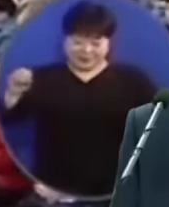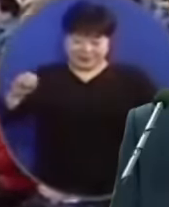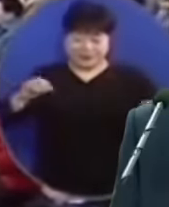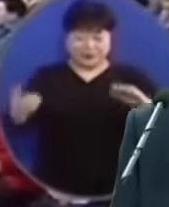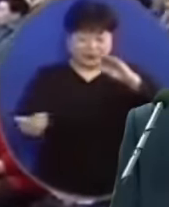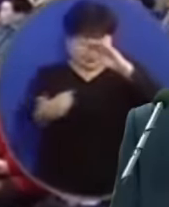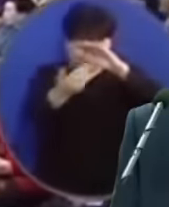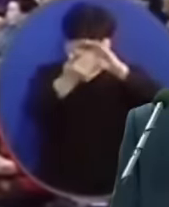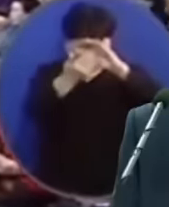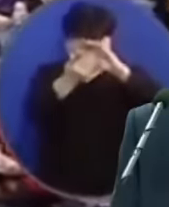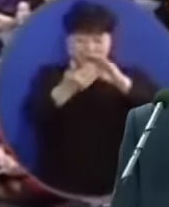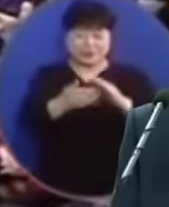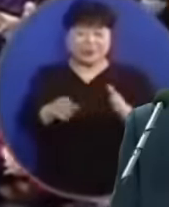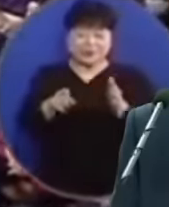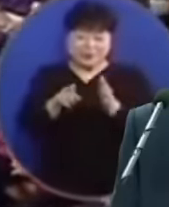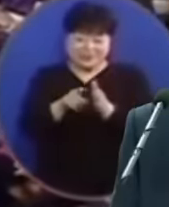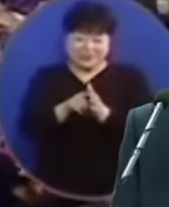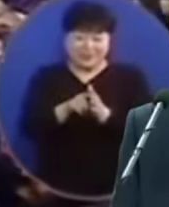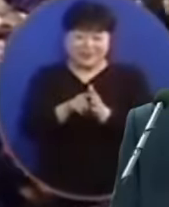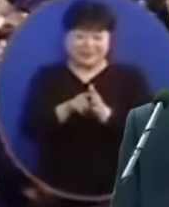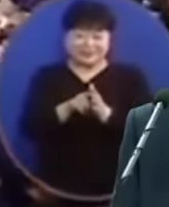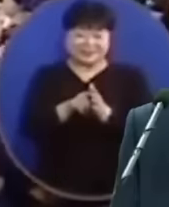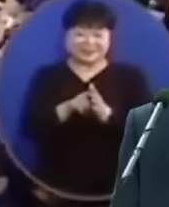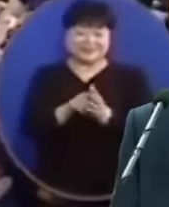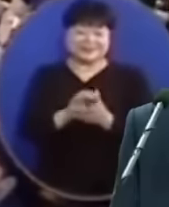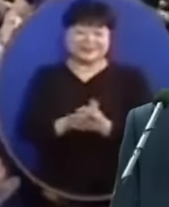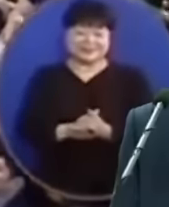땅에서도 이루어지도록.